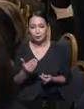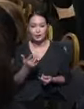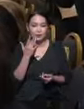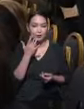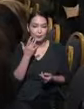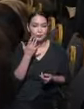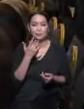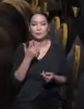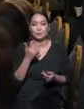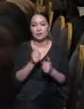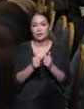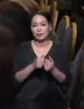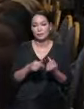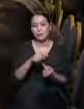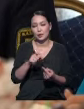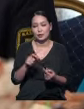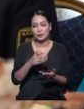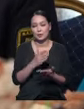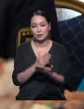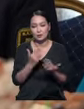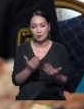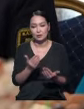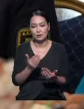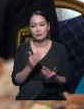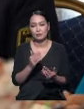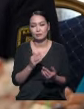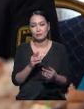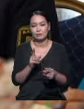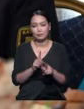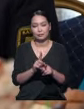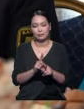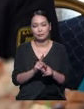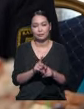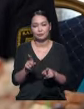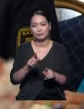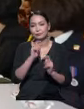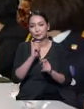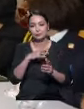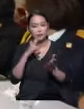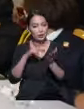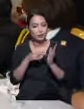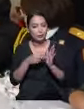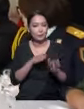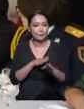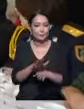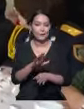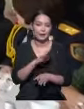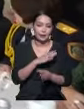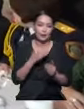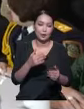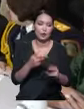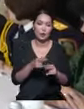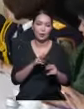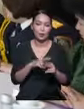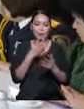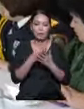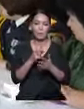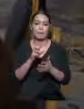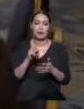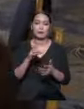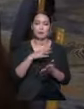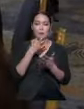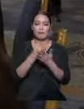туристическом бизнесе. В селе Зимовье, где уникальная природа тайги, Наталья реализовала свой проект и открыла не просто туристическую базу, но и ферму.